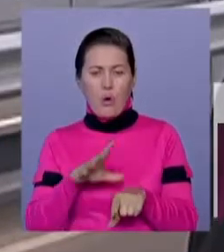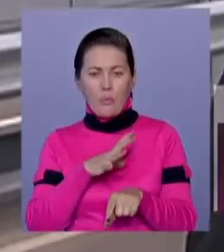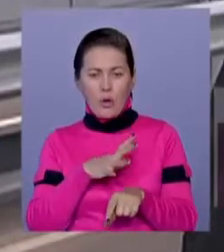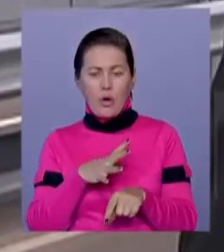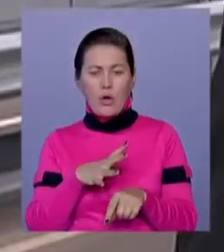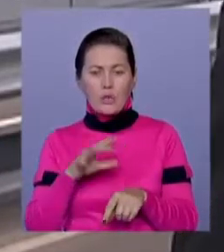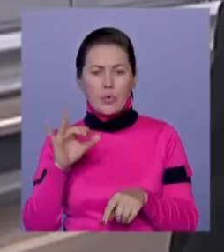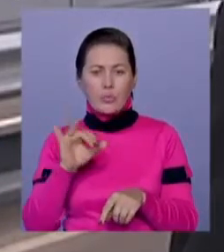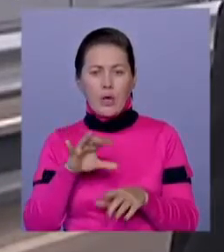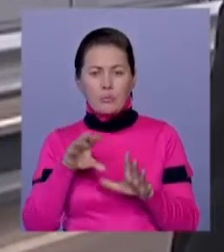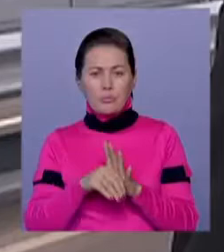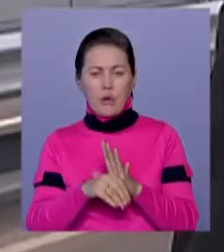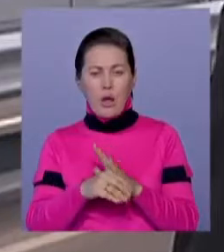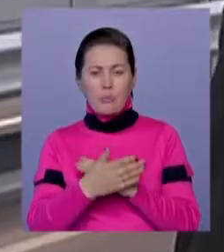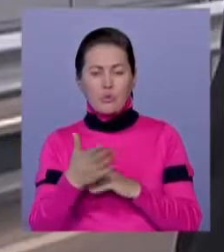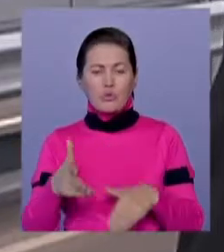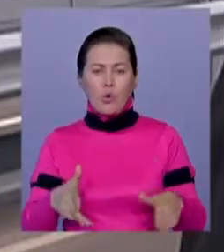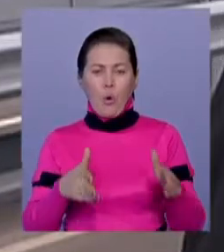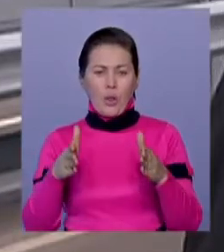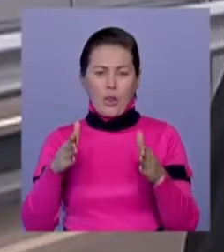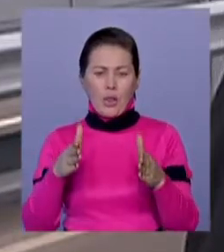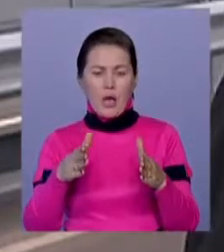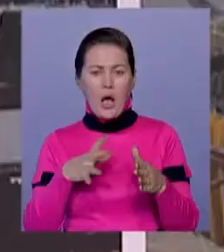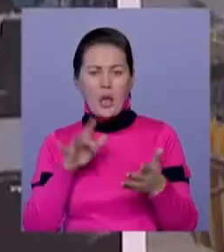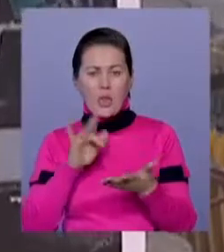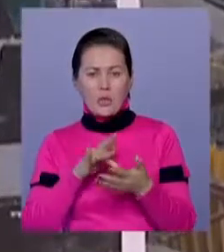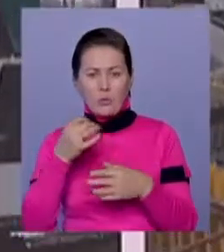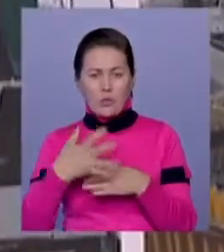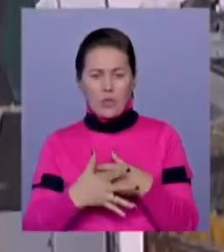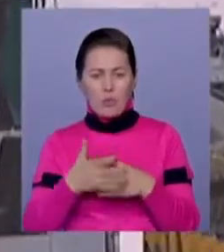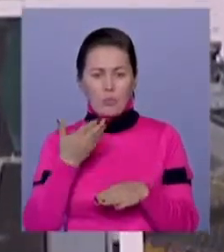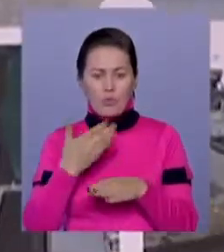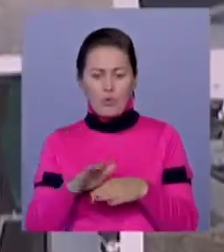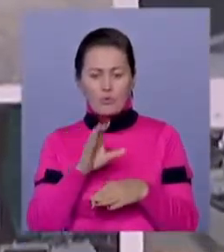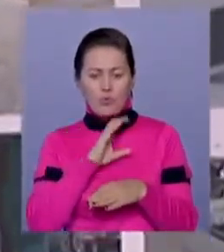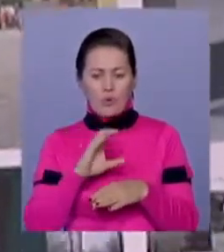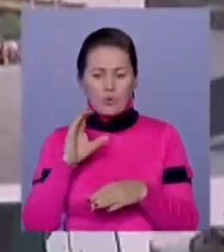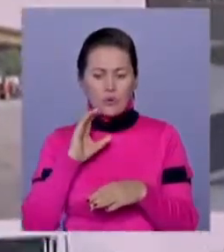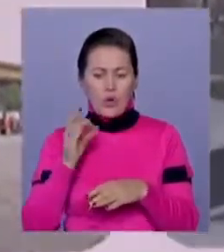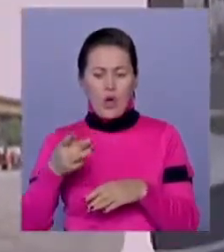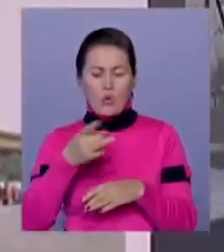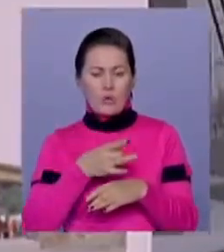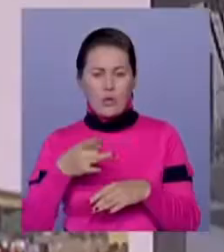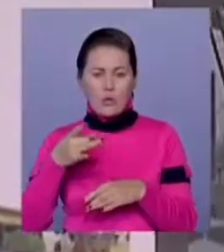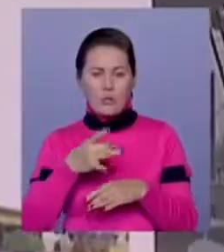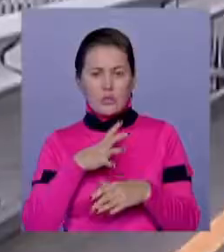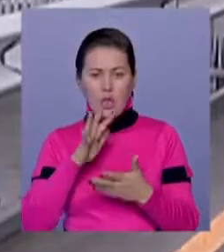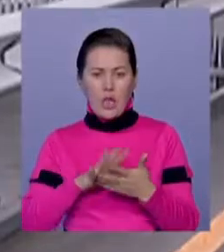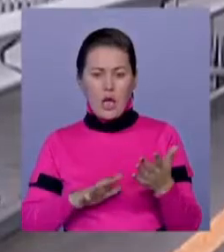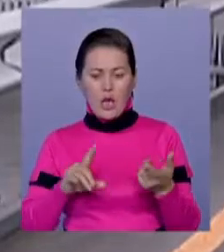қатар бұл жол қаланың орталық бөлігін солтүстік аудандарымен